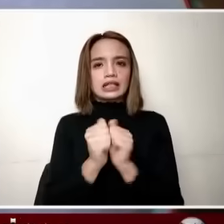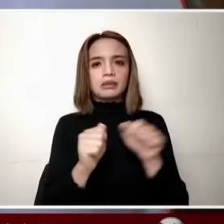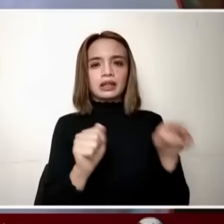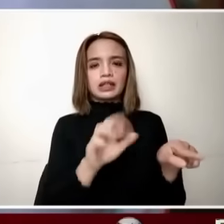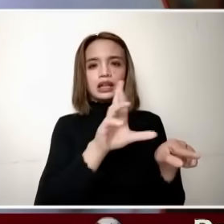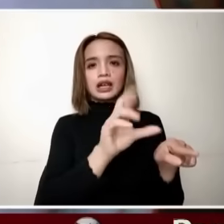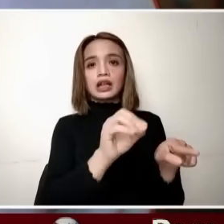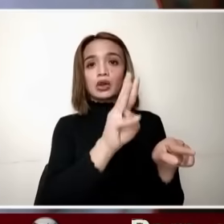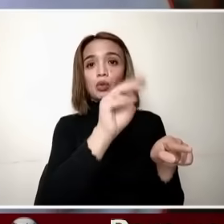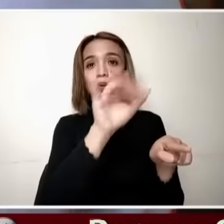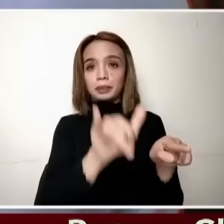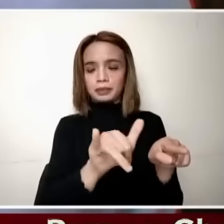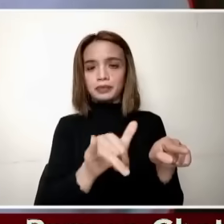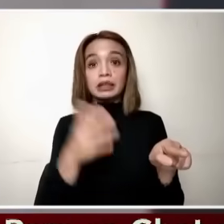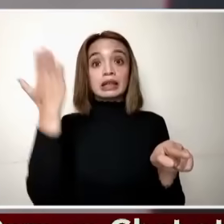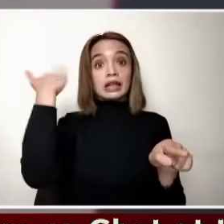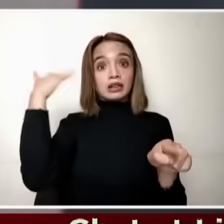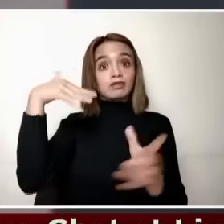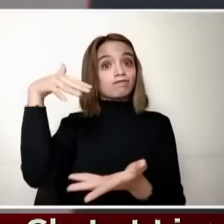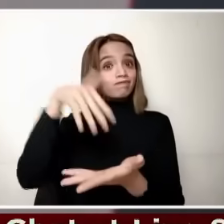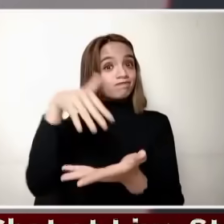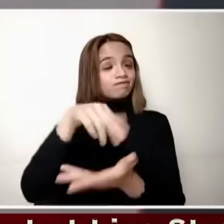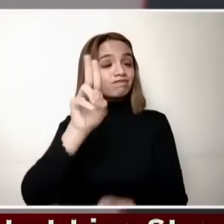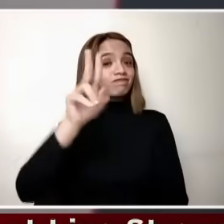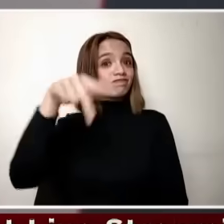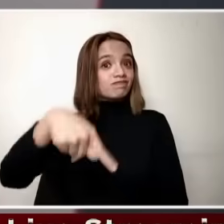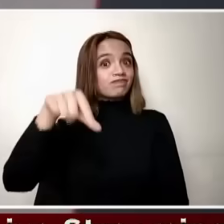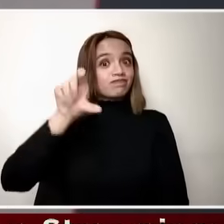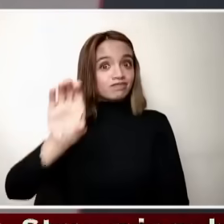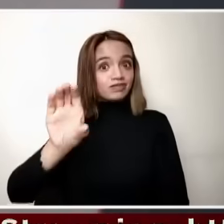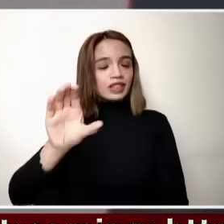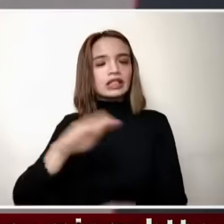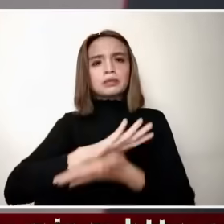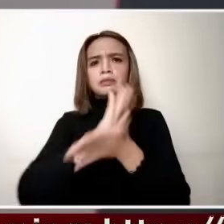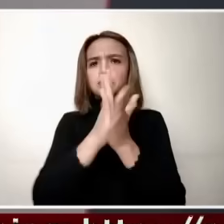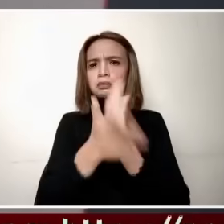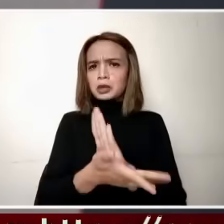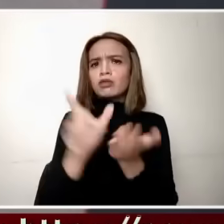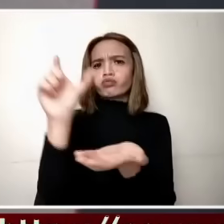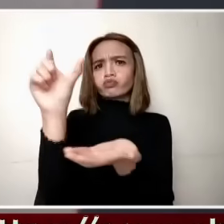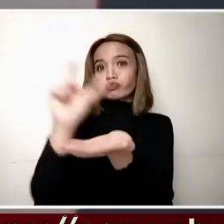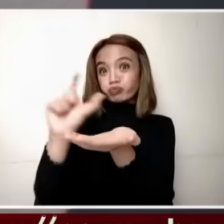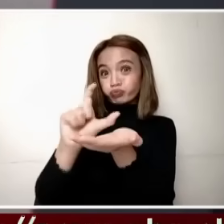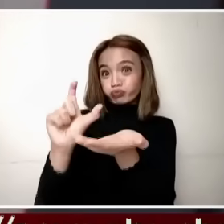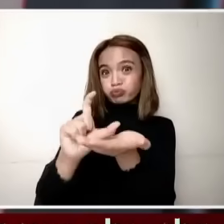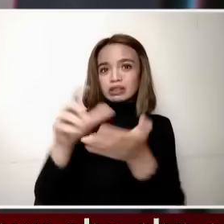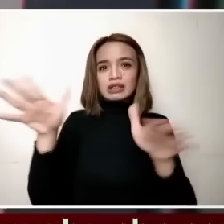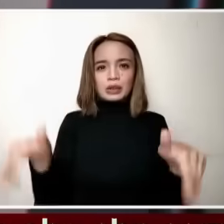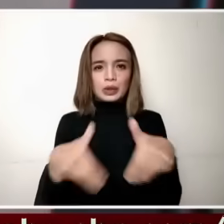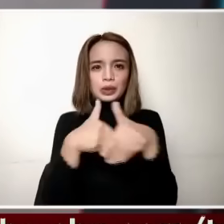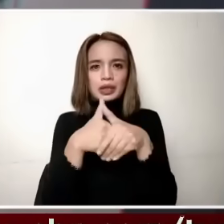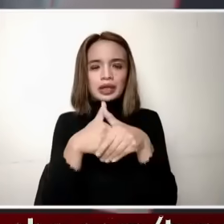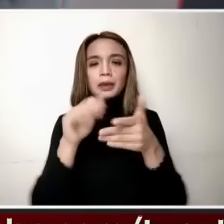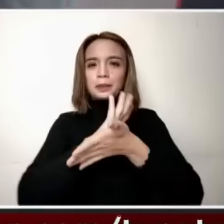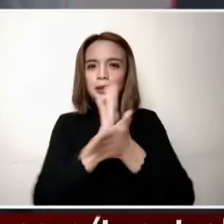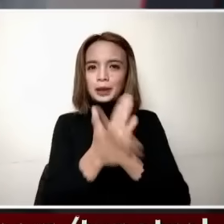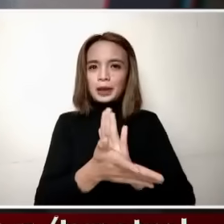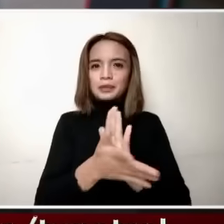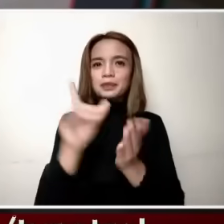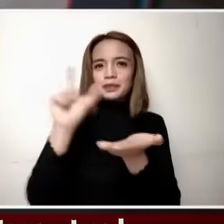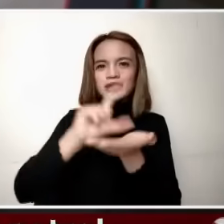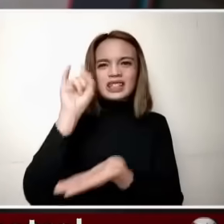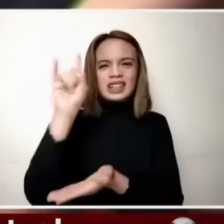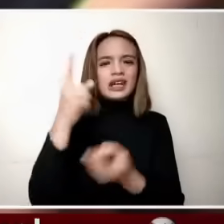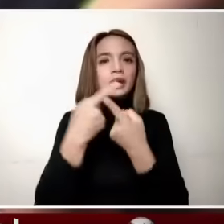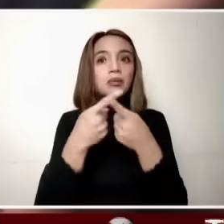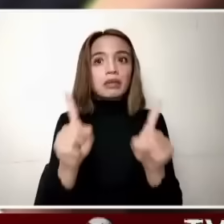noong nag-aaral pa sila sa UP Diliman, hanggang naging photographer sa mga kasalan, naging photojournalist, tumanda pero hindi naghiwalay